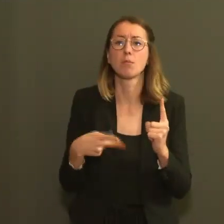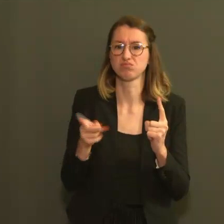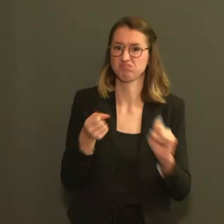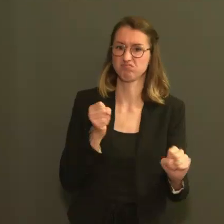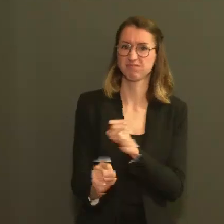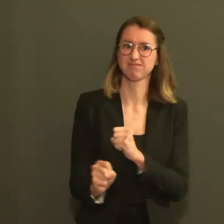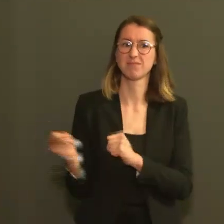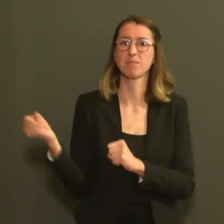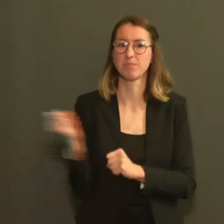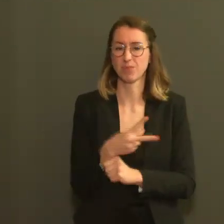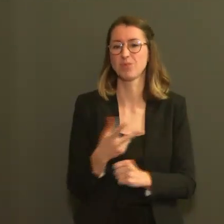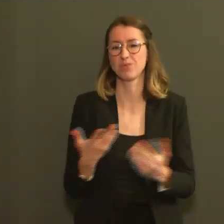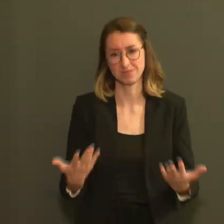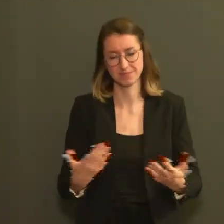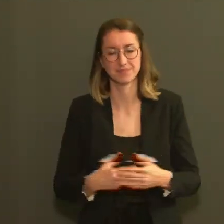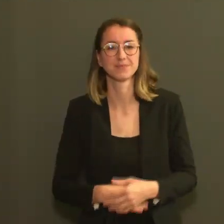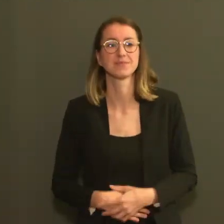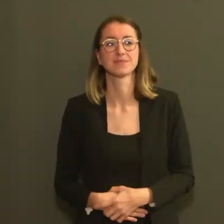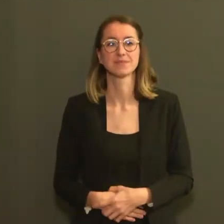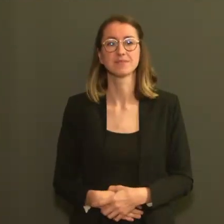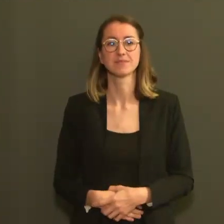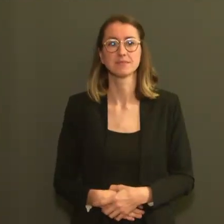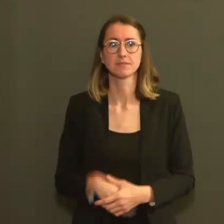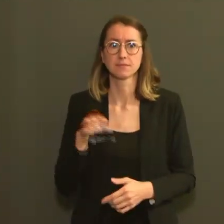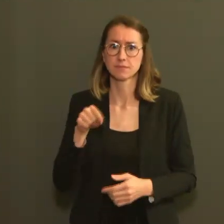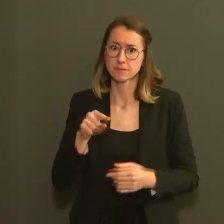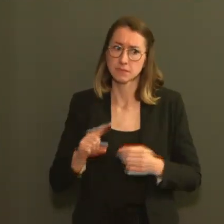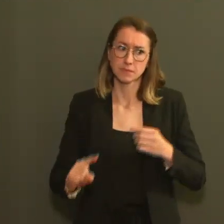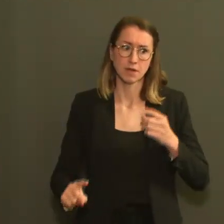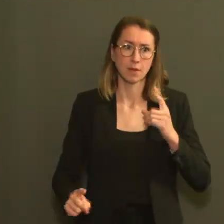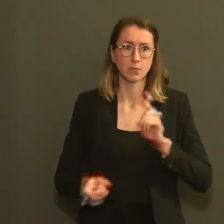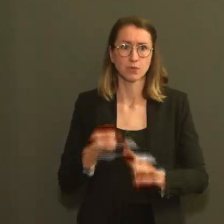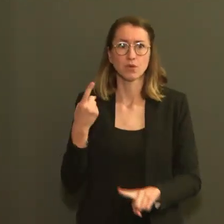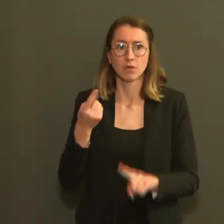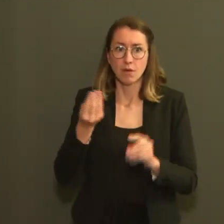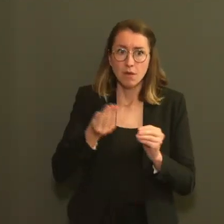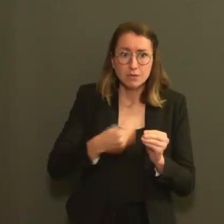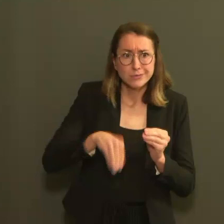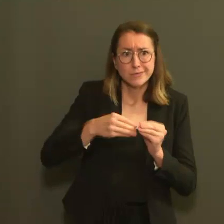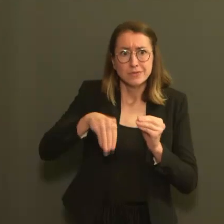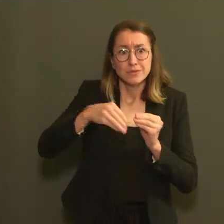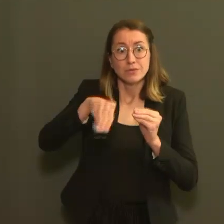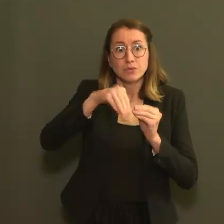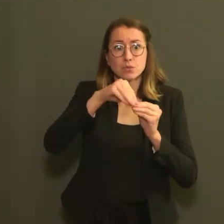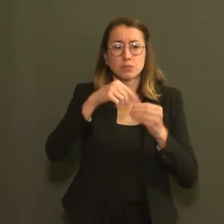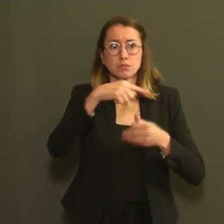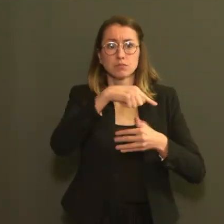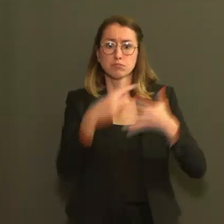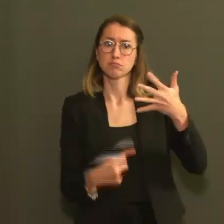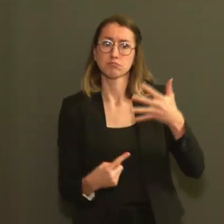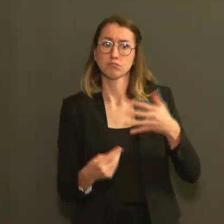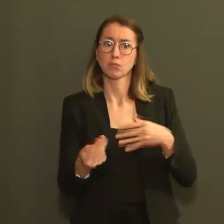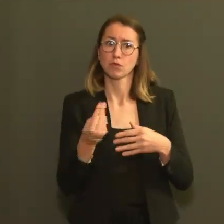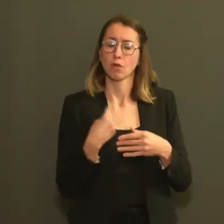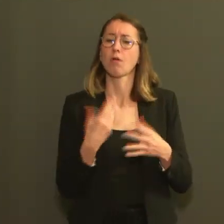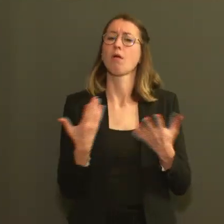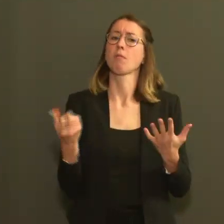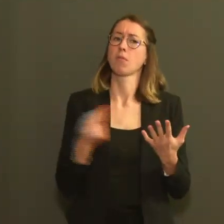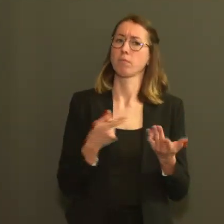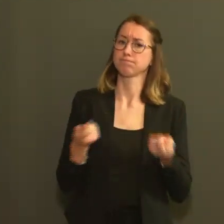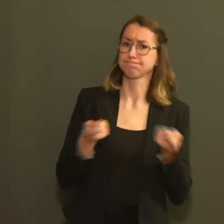Et c'est cette maximisation qui va amener l'efficacité de notre réaction face au Covid.